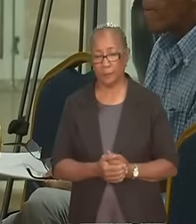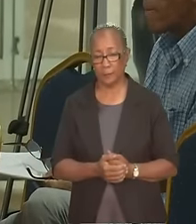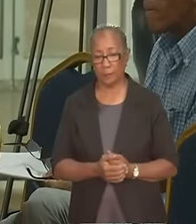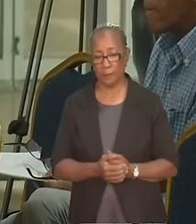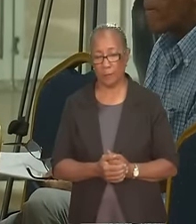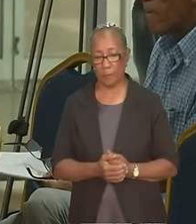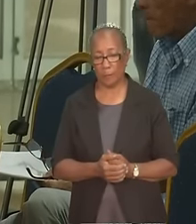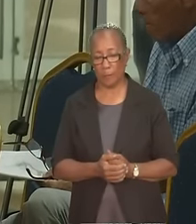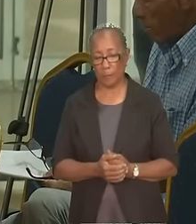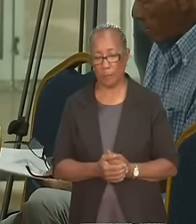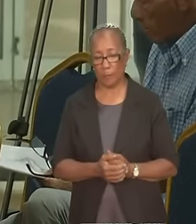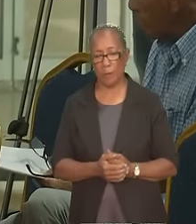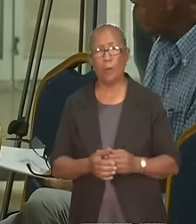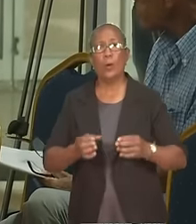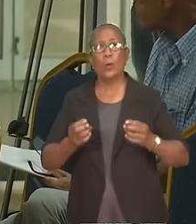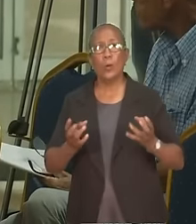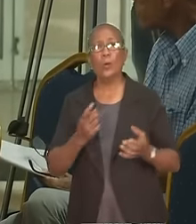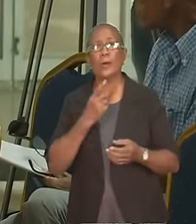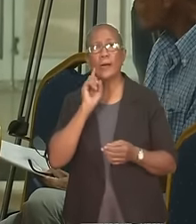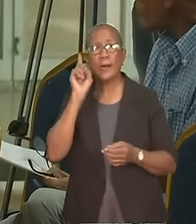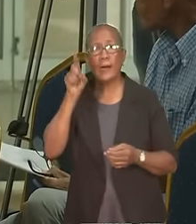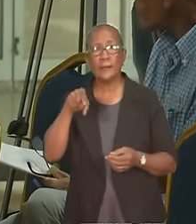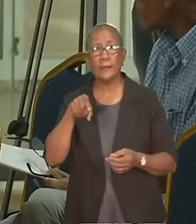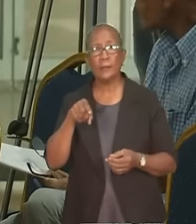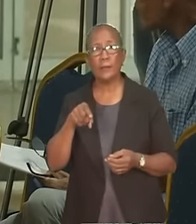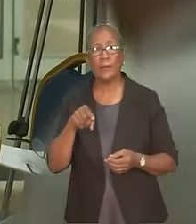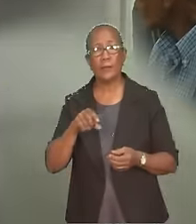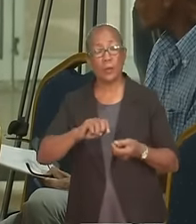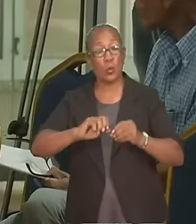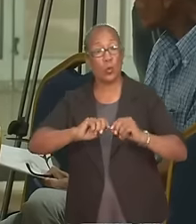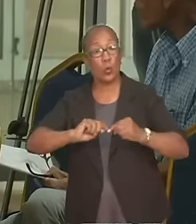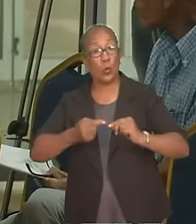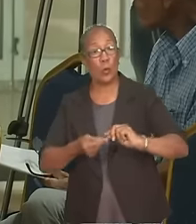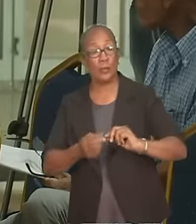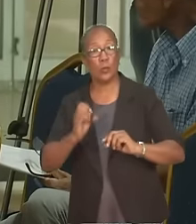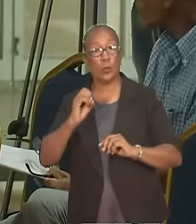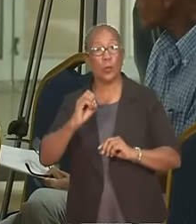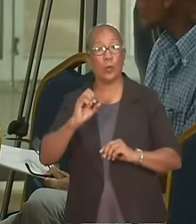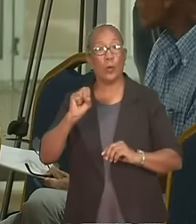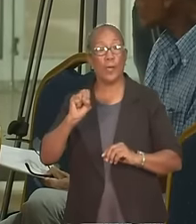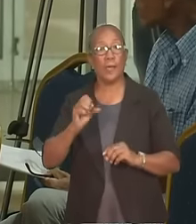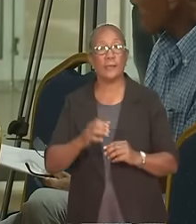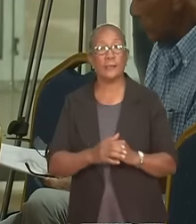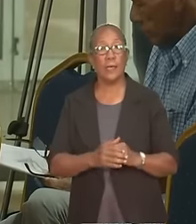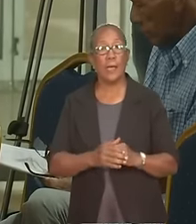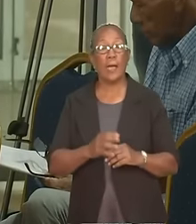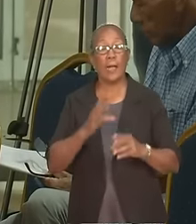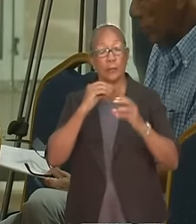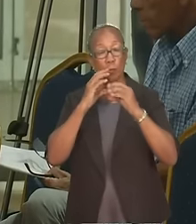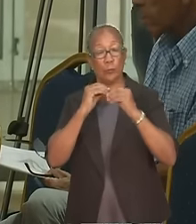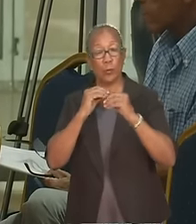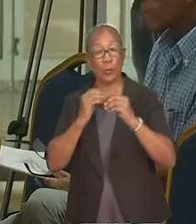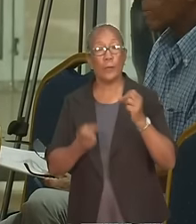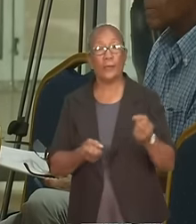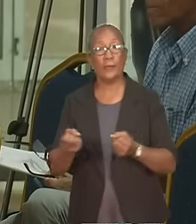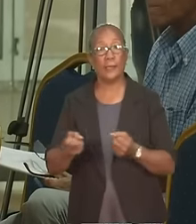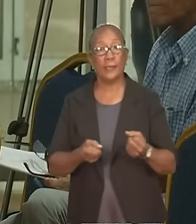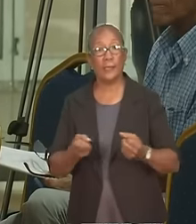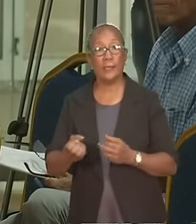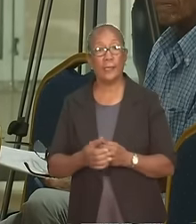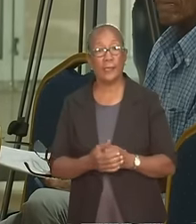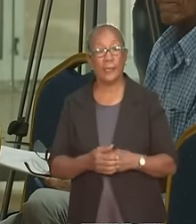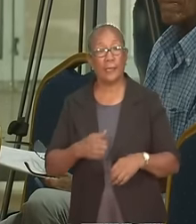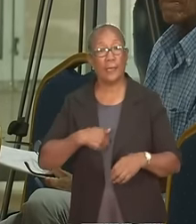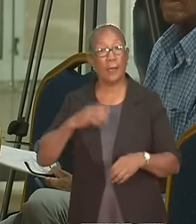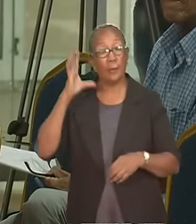En hoe staat het met de kwestie OWAS? In hoeverre is deze kwestie al besproken in de regeringsraad? Ik heb begrepen dat de minister